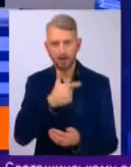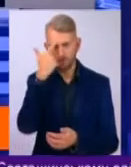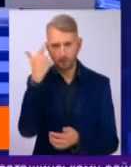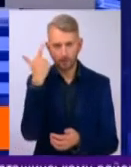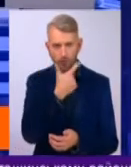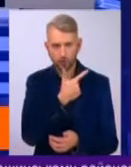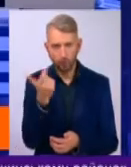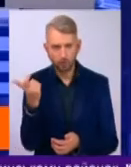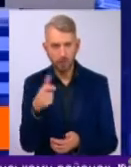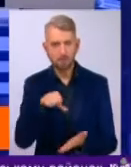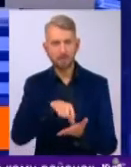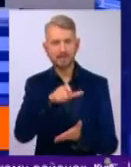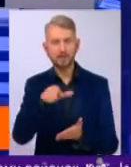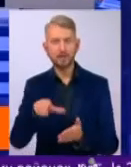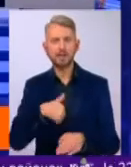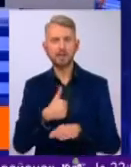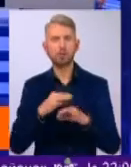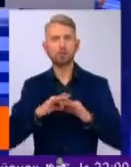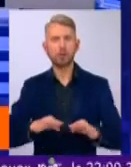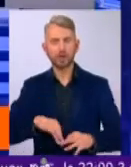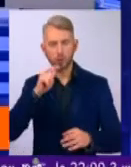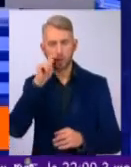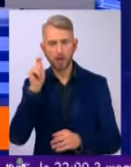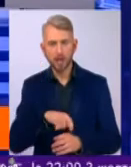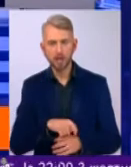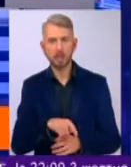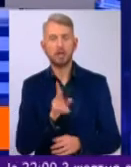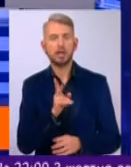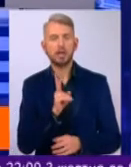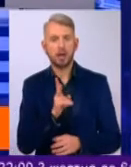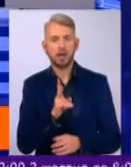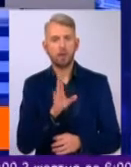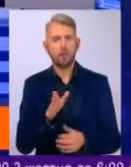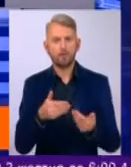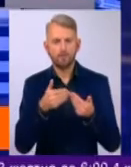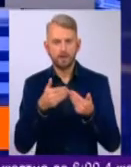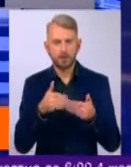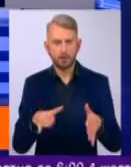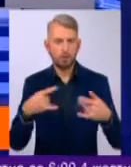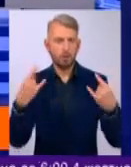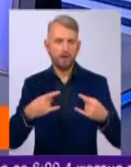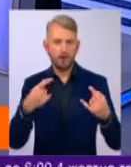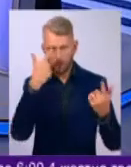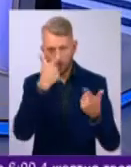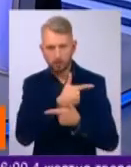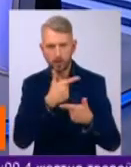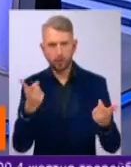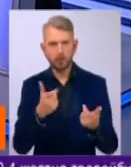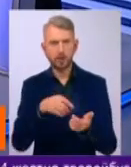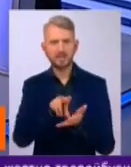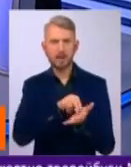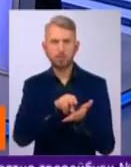повідомили представники Генеральної прокуратури України, які у відкритому ефірі оприлюднили